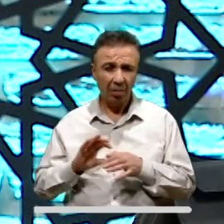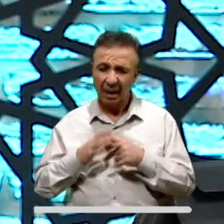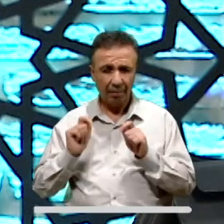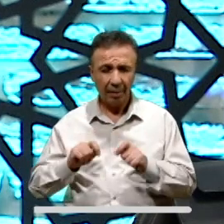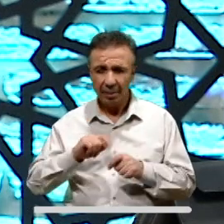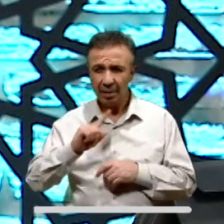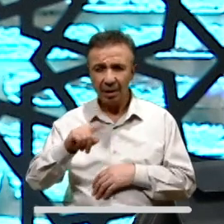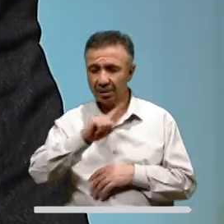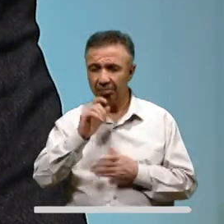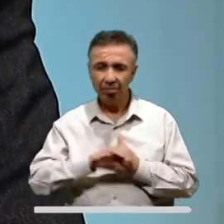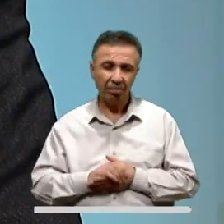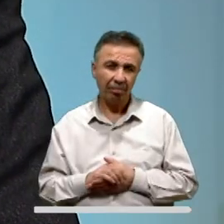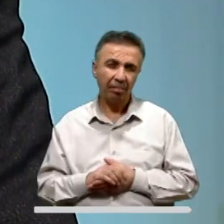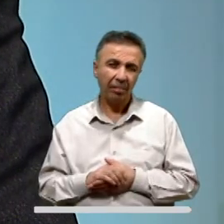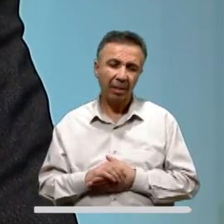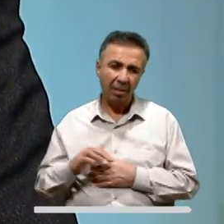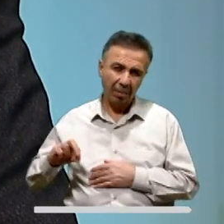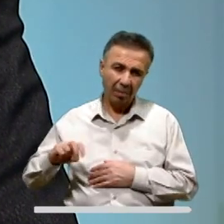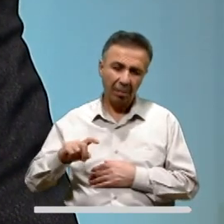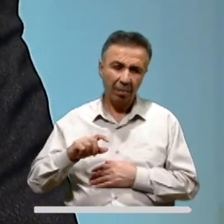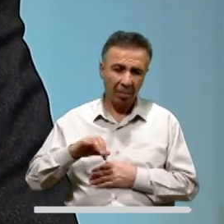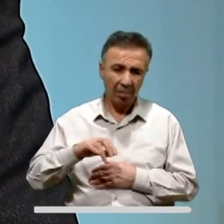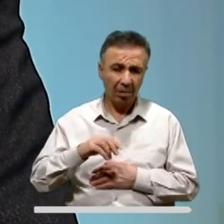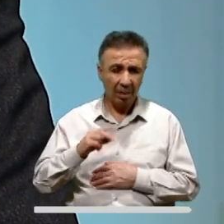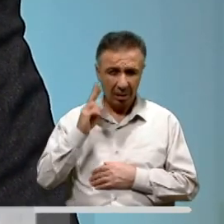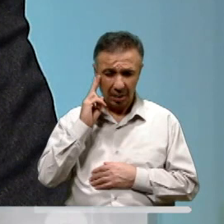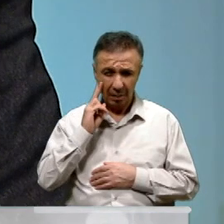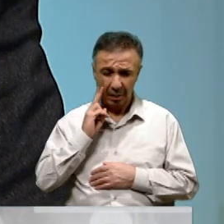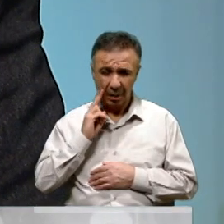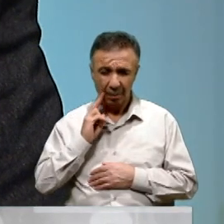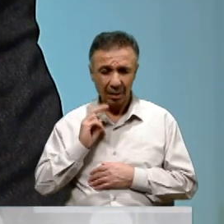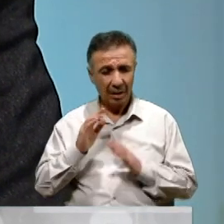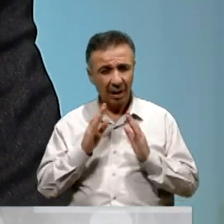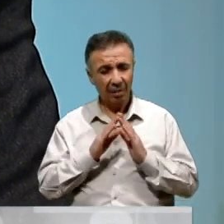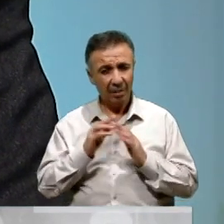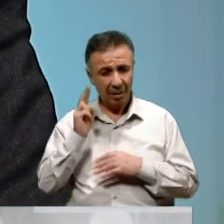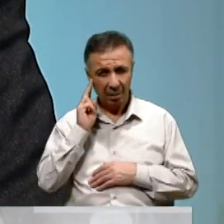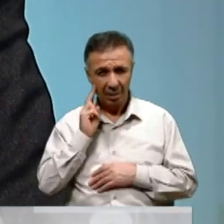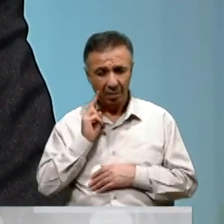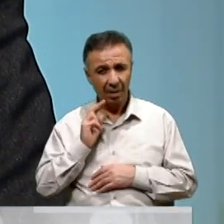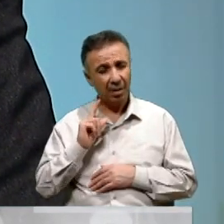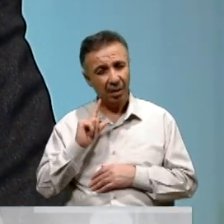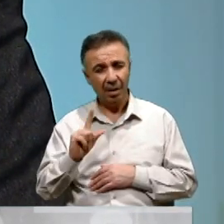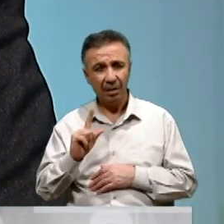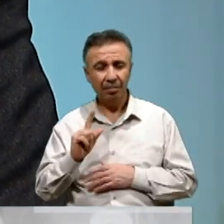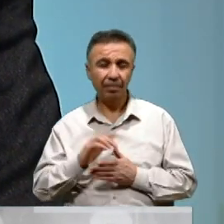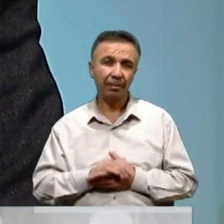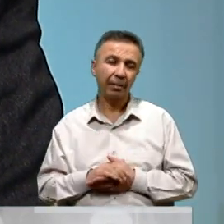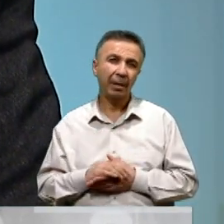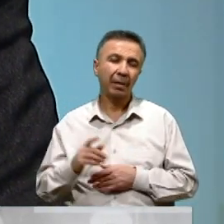lazım? Yani haşeratı tabii temizlemek, evimizi arındırmak gerekiyor.